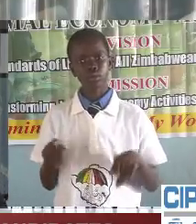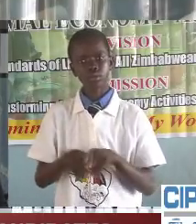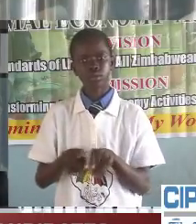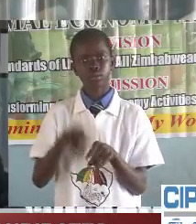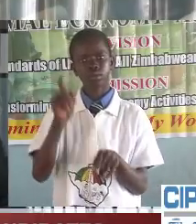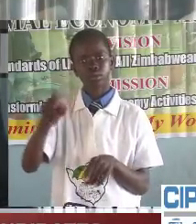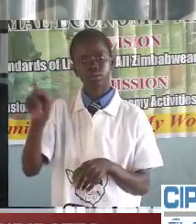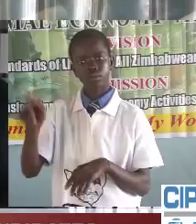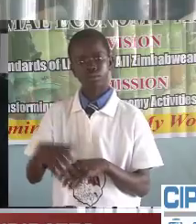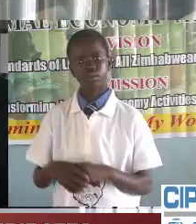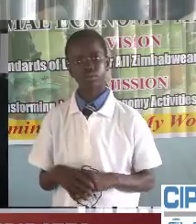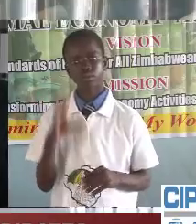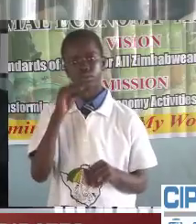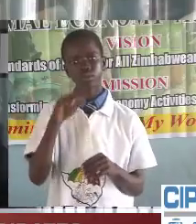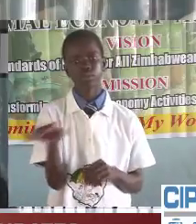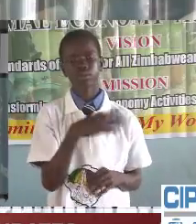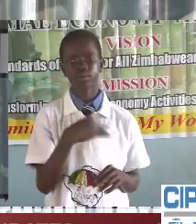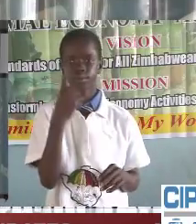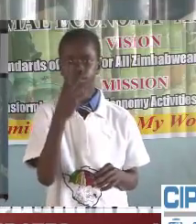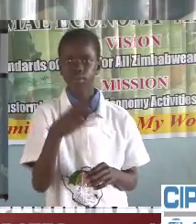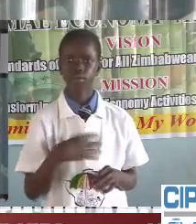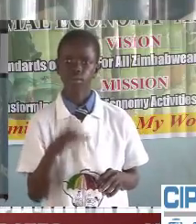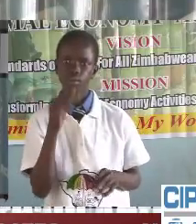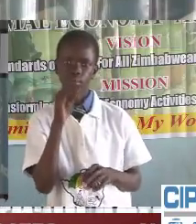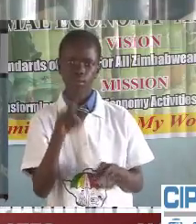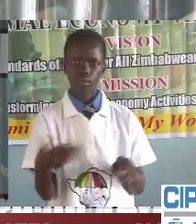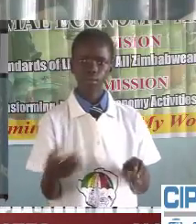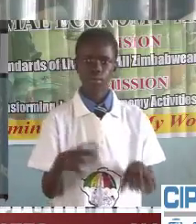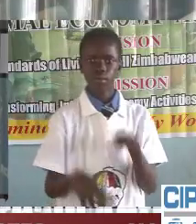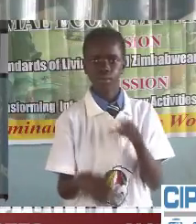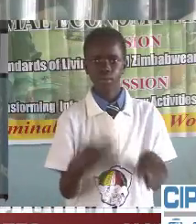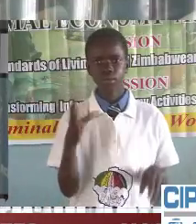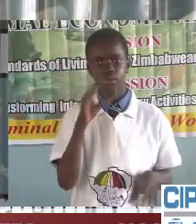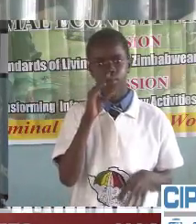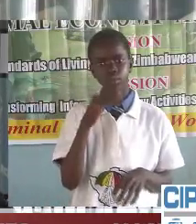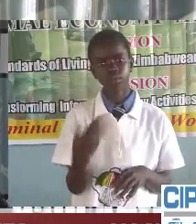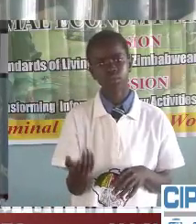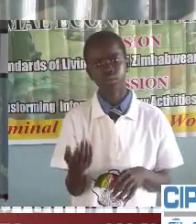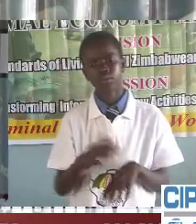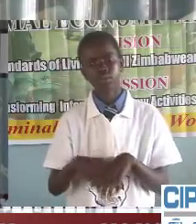saivavo. Tichavamirira tichivatarisa vanhu vakaita vanorarama neurema.